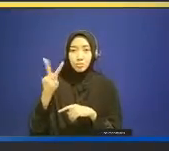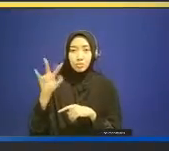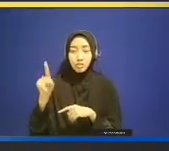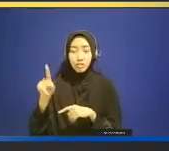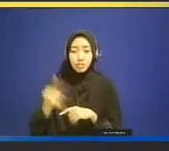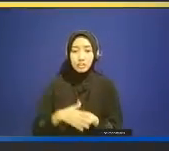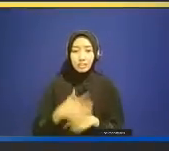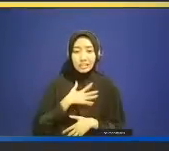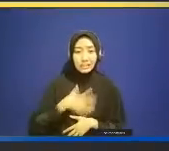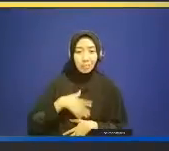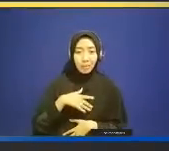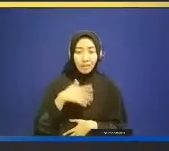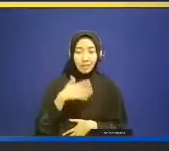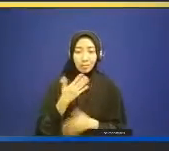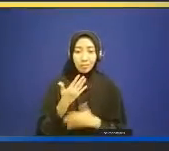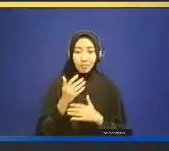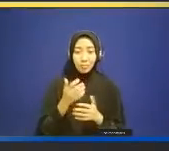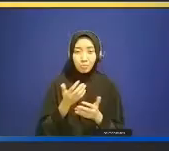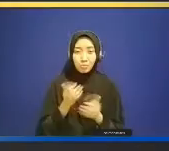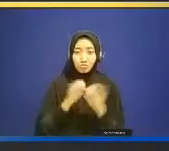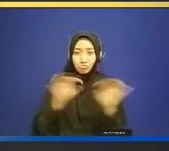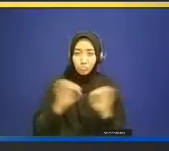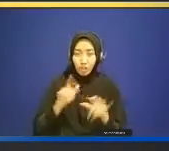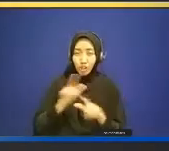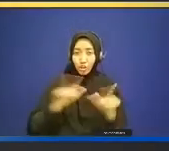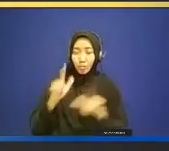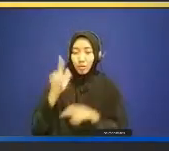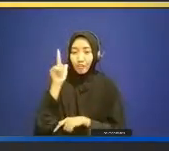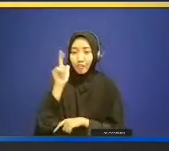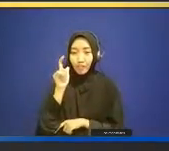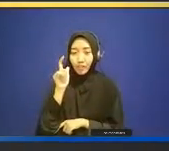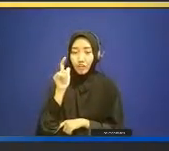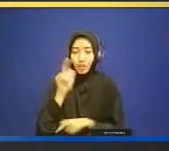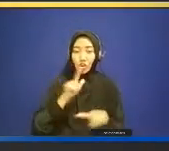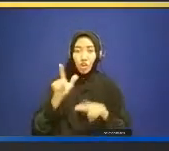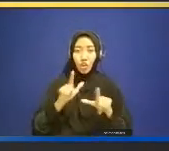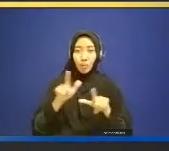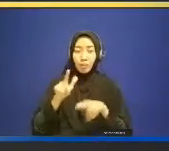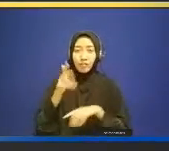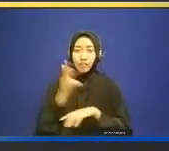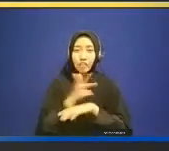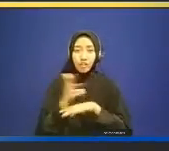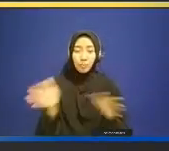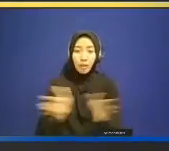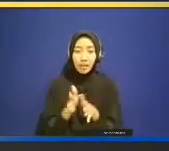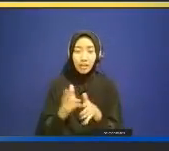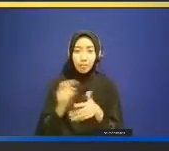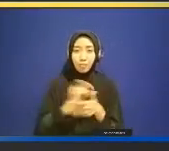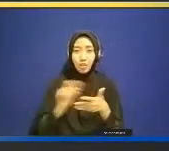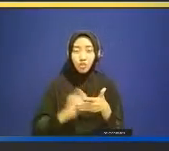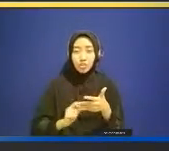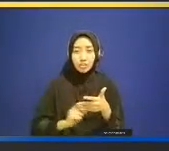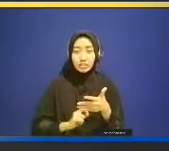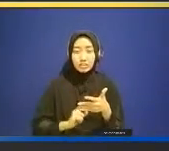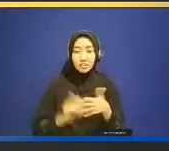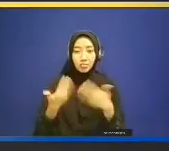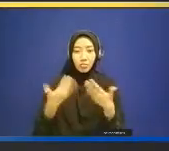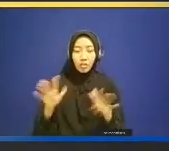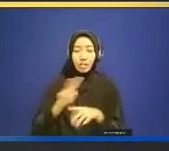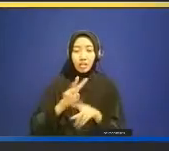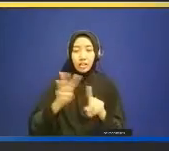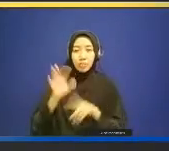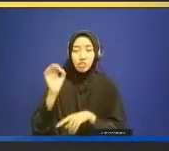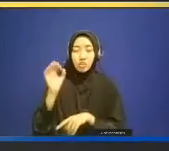sabar nih untuk mengumkan Siapa pemenang dari lomba foto lomba video pendek dan lomba menulis artikel yang telah dibuka hingga 13